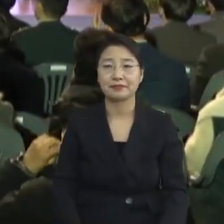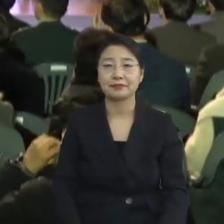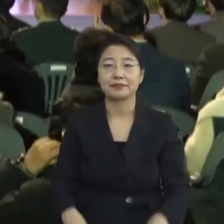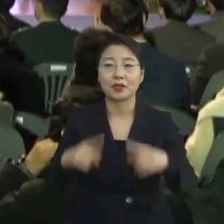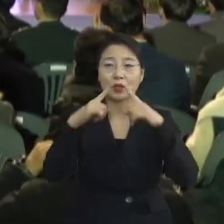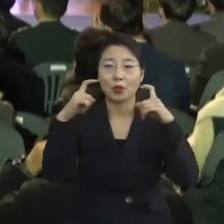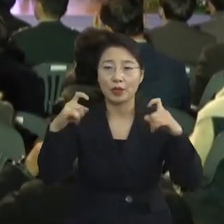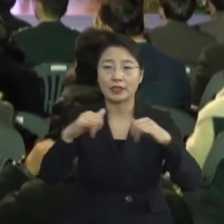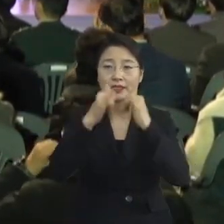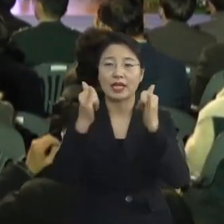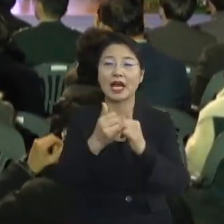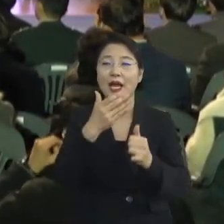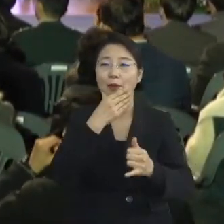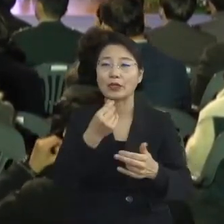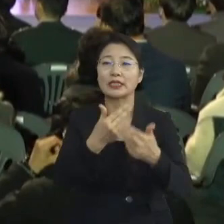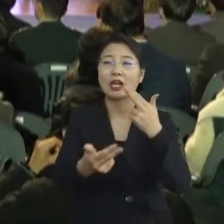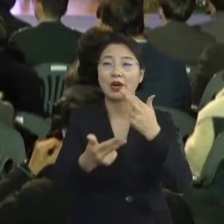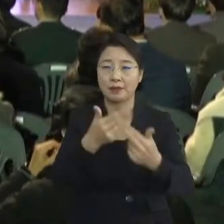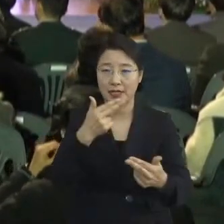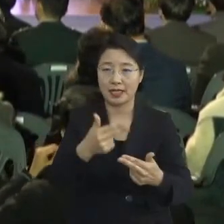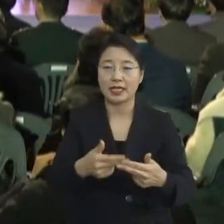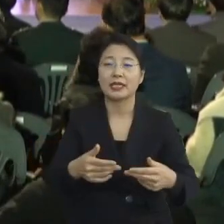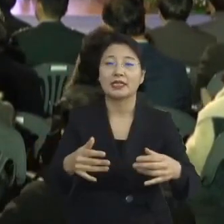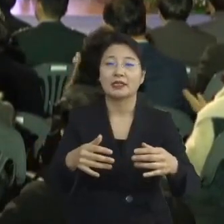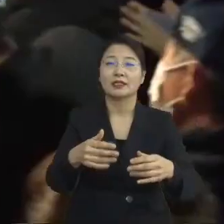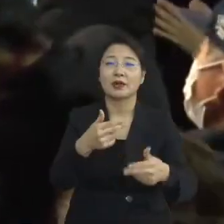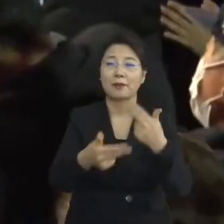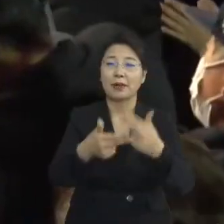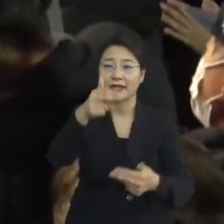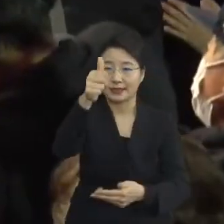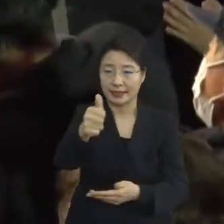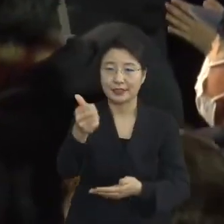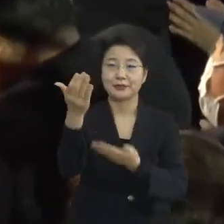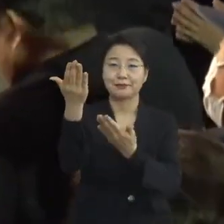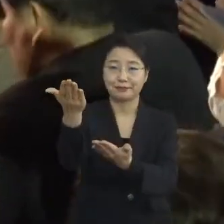동대문구 사회복지협의회 박상종 회장님 참석하셨습니다.